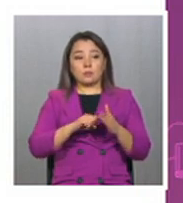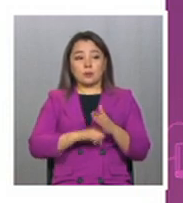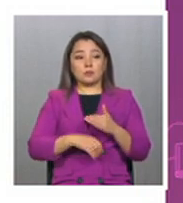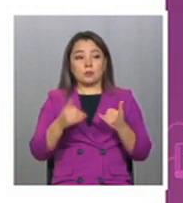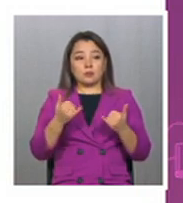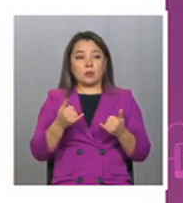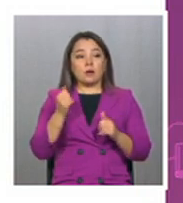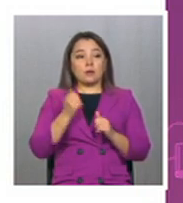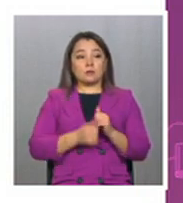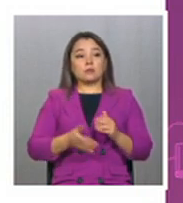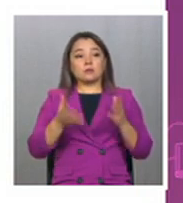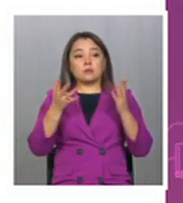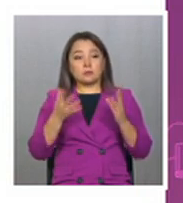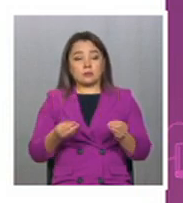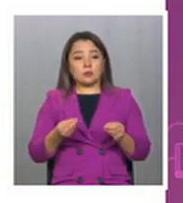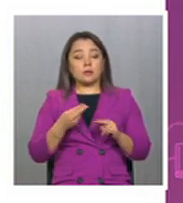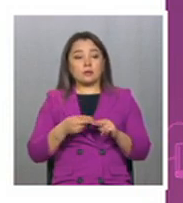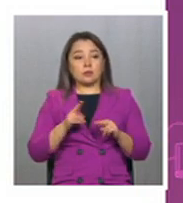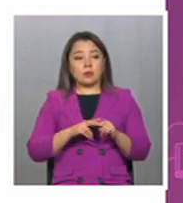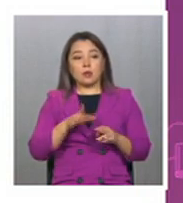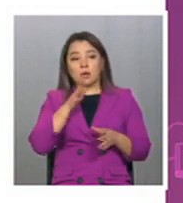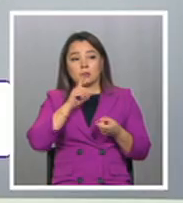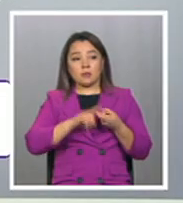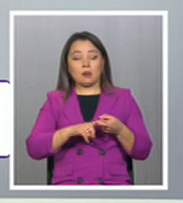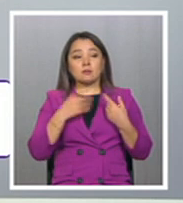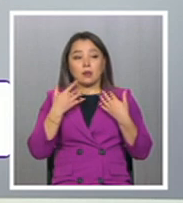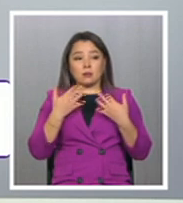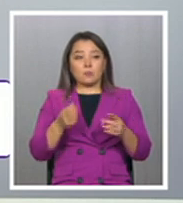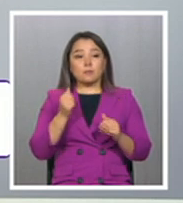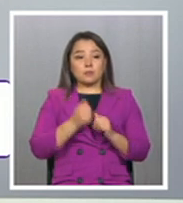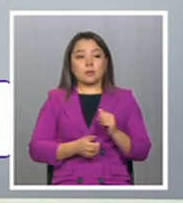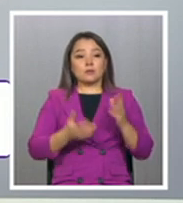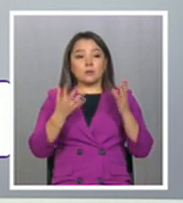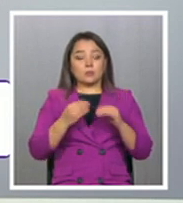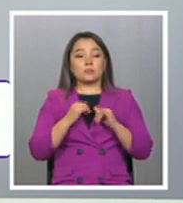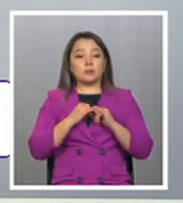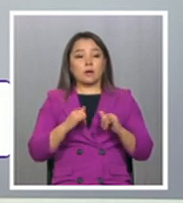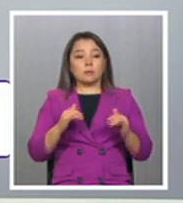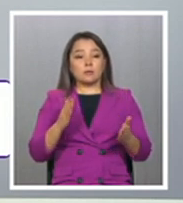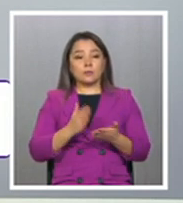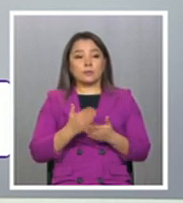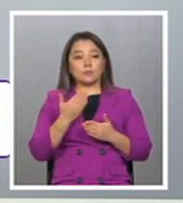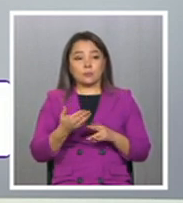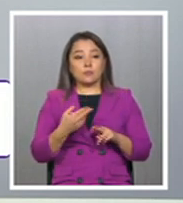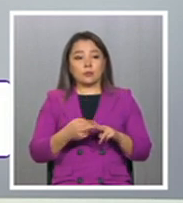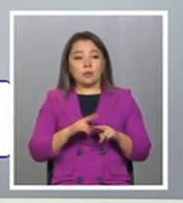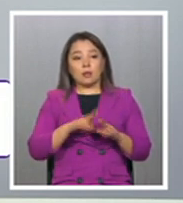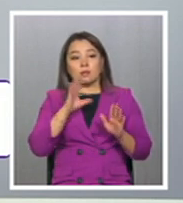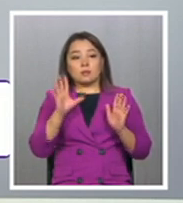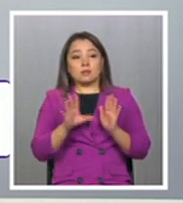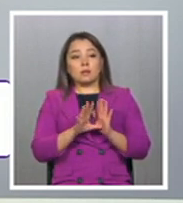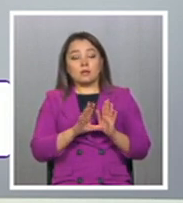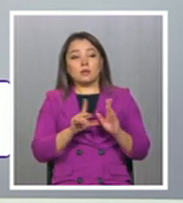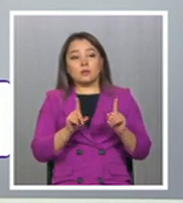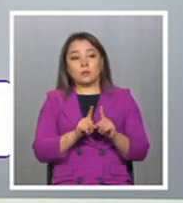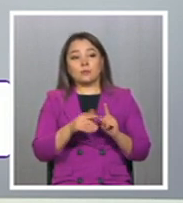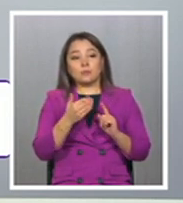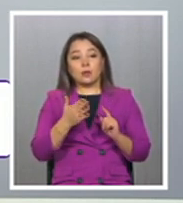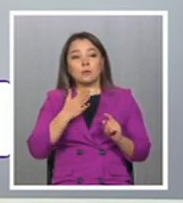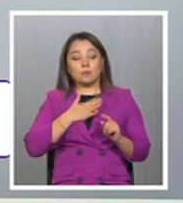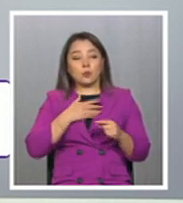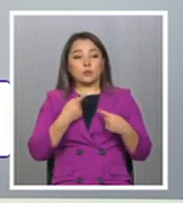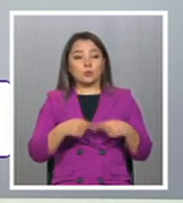күннен күнге, яғни заман талаптары күннен күнге дамуда. Ал электр энергиясын біз